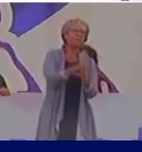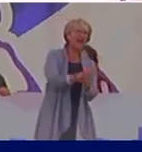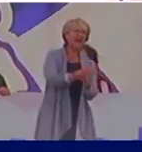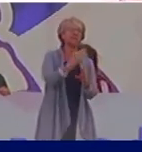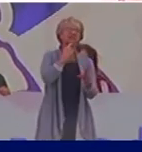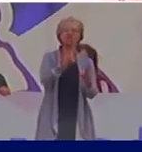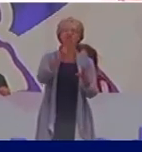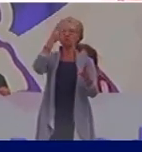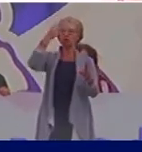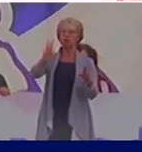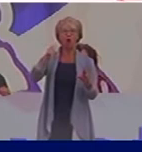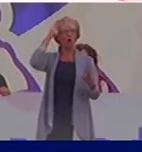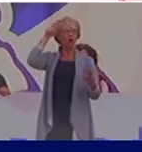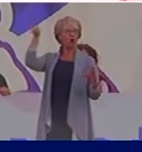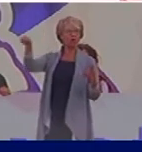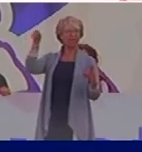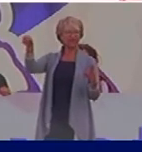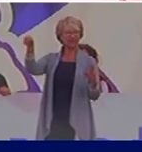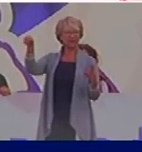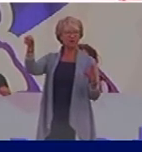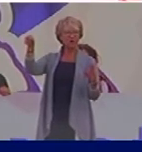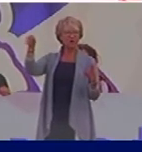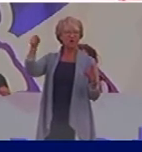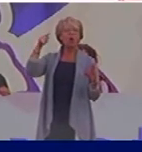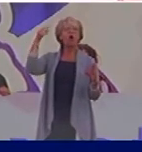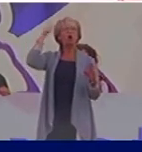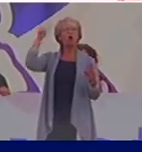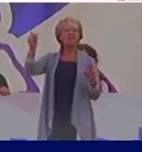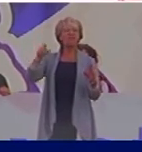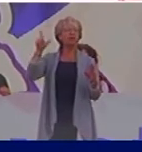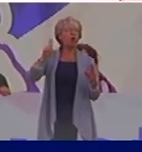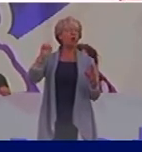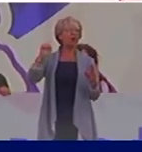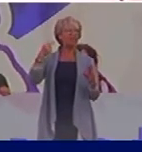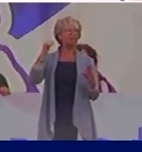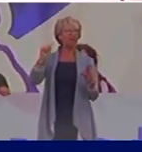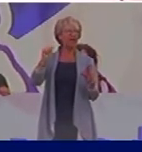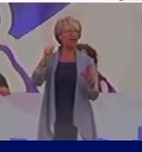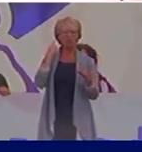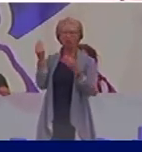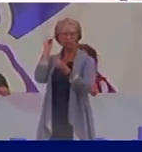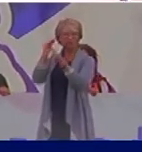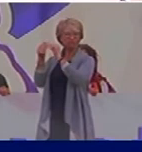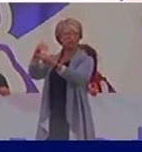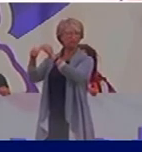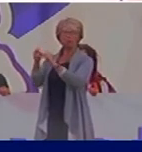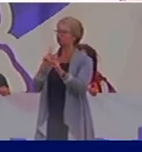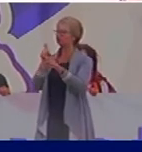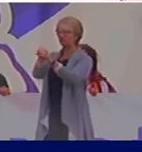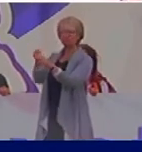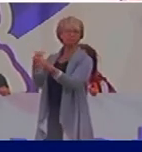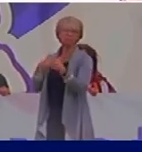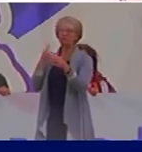dice no a questo governo, no al governo Letta. Noi non andiamo a fare inciuci, noi non andiamo a